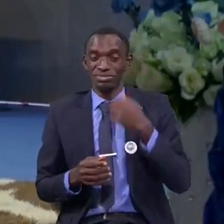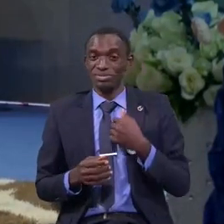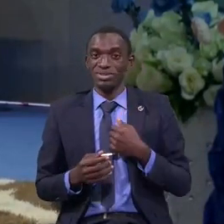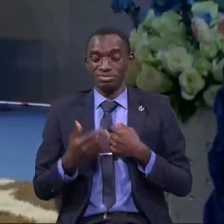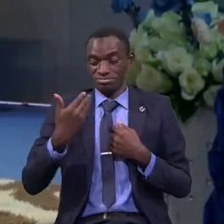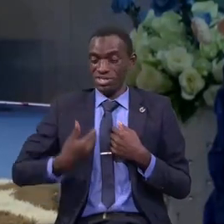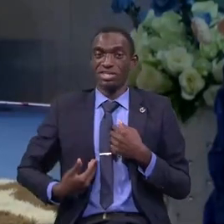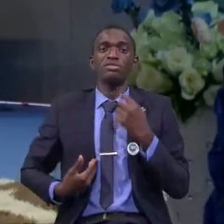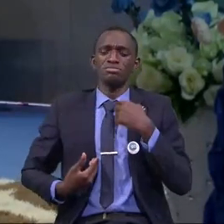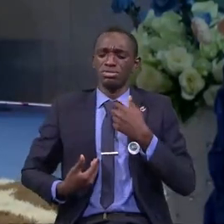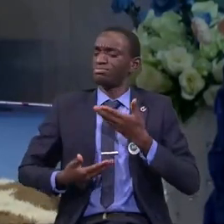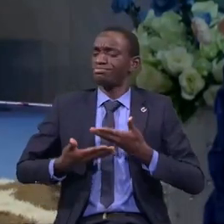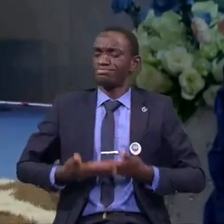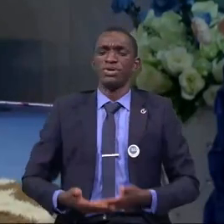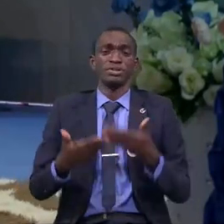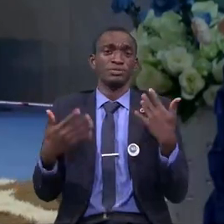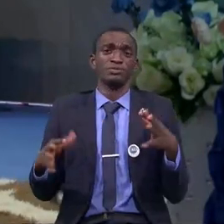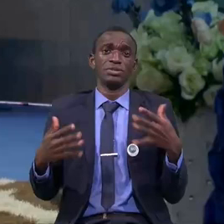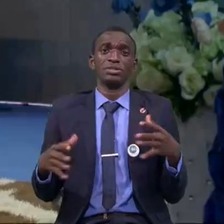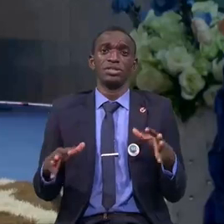Mais quelqu'un dit aujourd'hui, je suis né de nouveau.